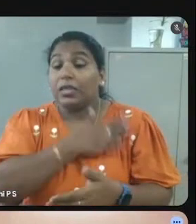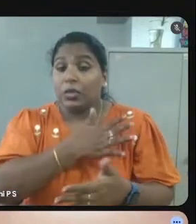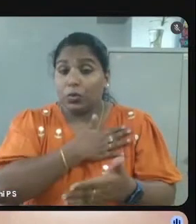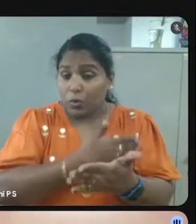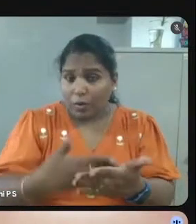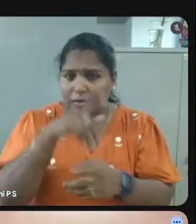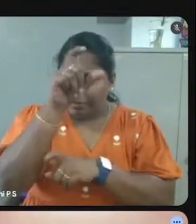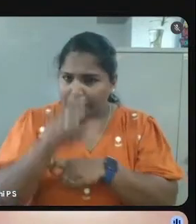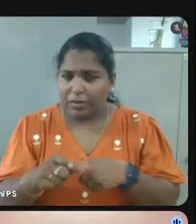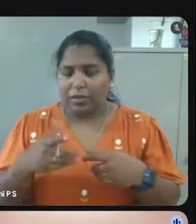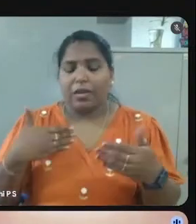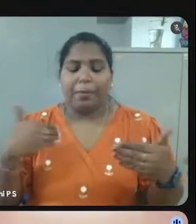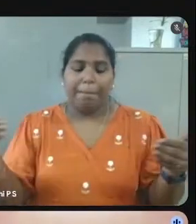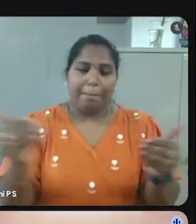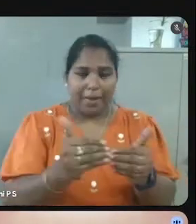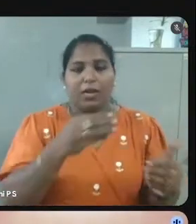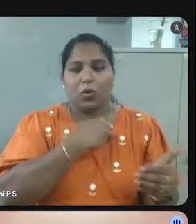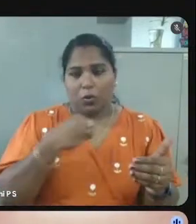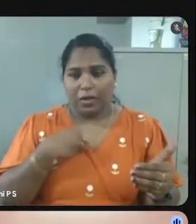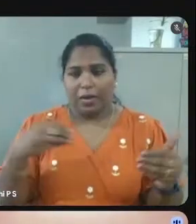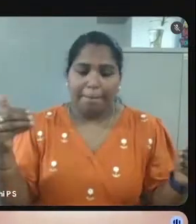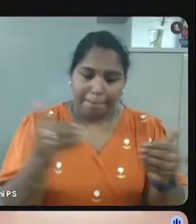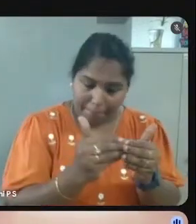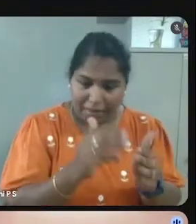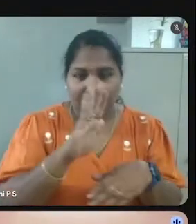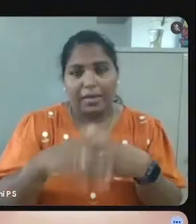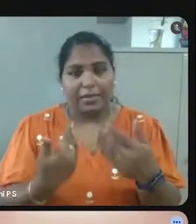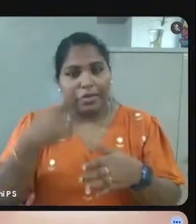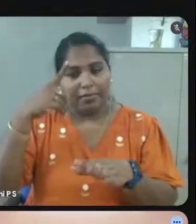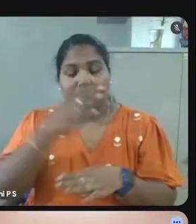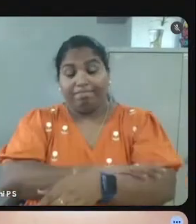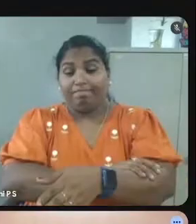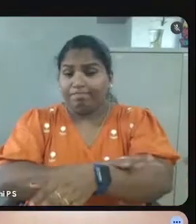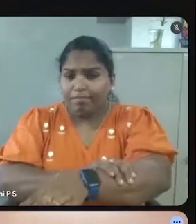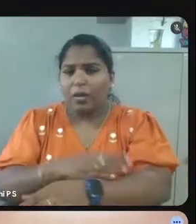ഒപ്പീനിയനും പിന്നെ ഓക്യുപേഷൻ തെറപ്പിസ്റ്റ് ഫിസിയോതെറപ്പിസ്റ്റ് ഒപ്പീനിയനും എടുക്കേണ്ടിയിരിക്കും.